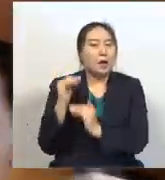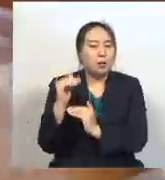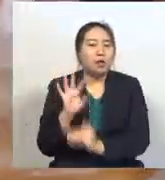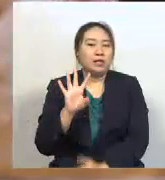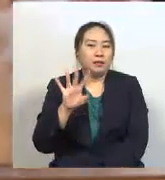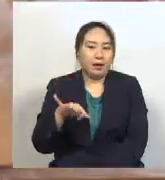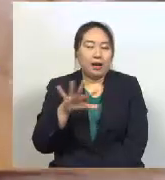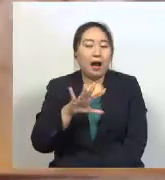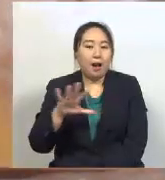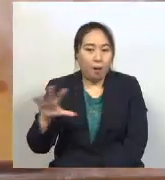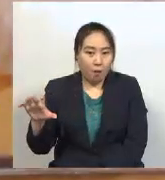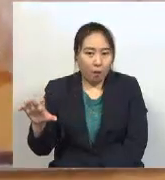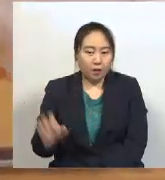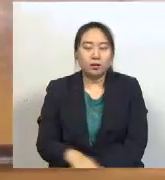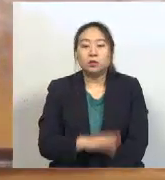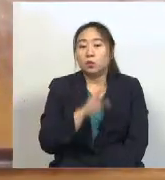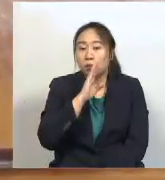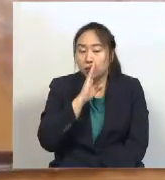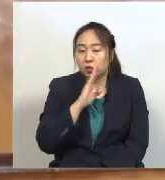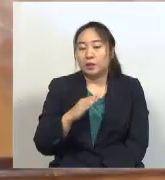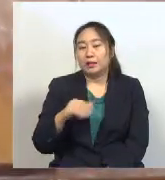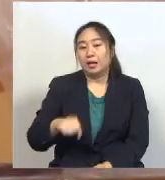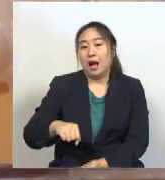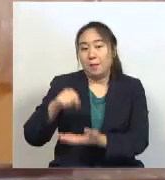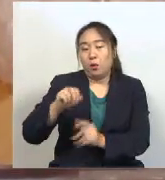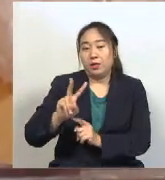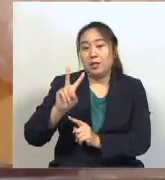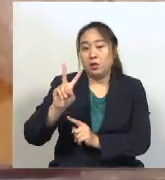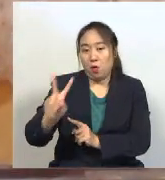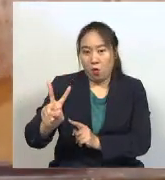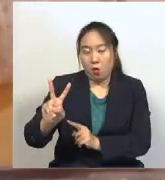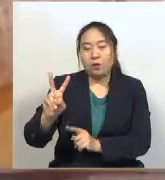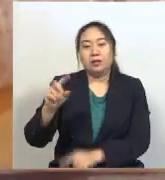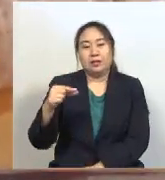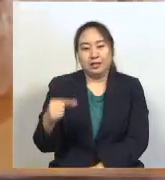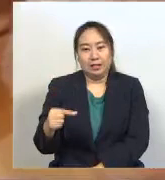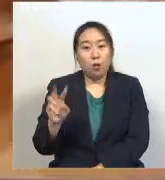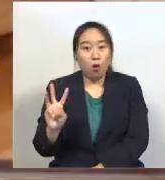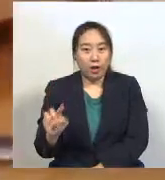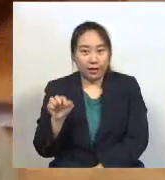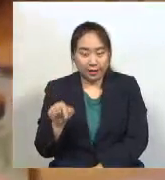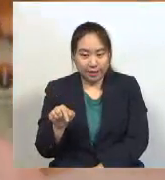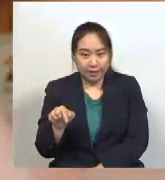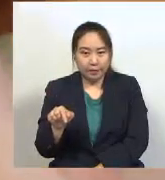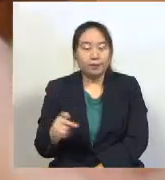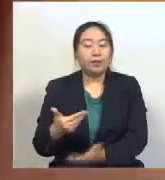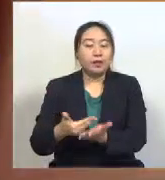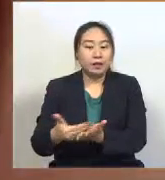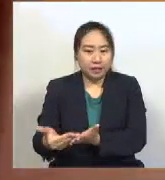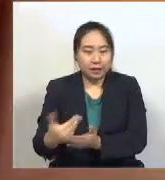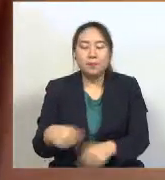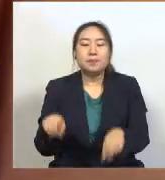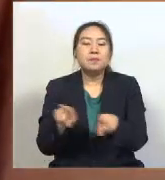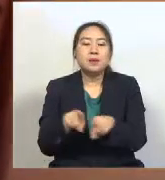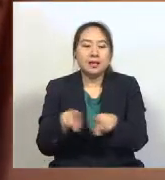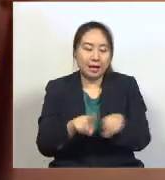ไม่เกิน 4,500 บาทสำหรับการใช้จ่ายผ่านกระเป๋าช่อง2หรือว่า G-Wallet 2เนี่ยนะคะก็จะใช้จ่ายเช่น